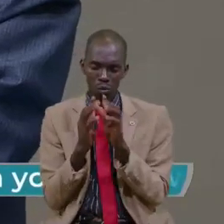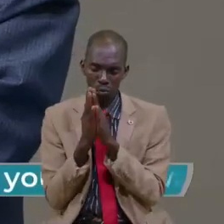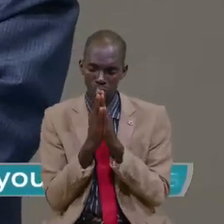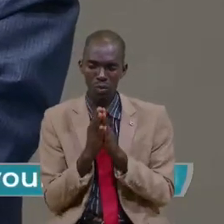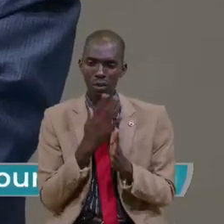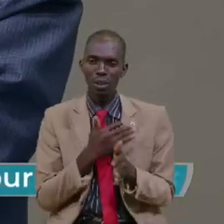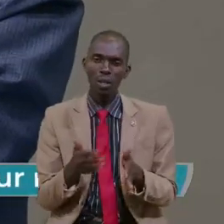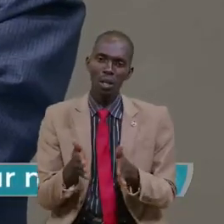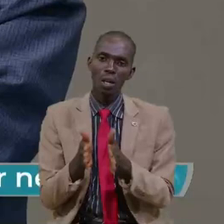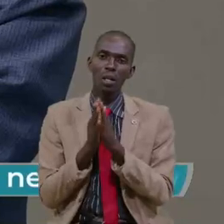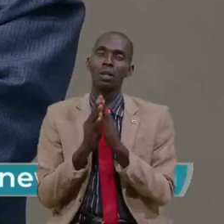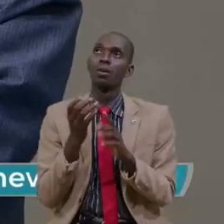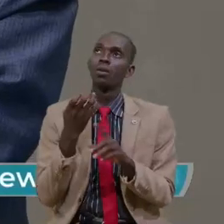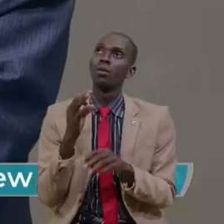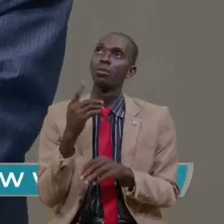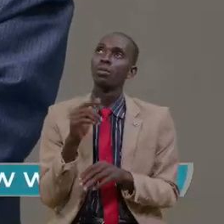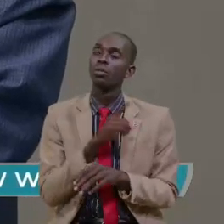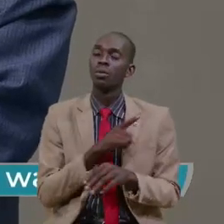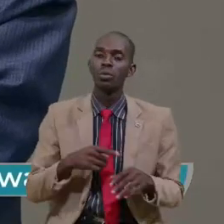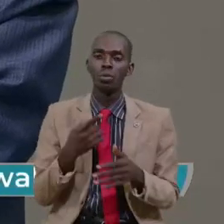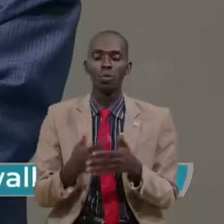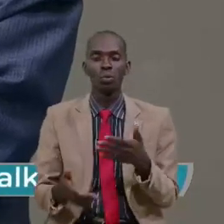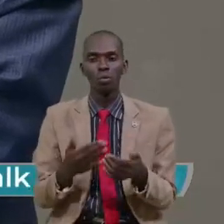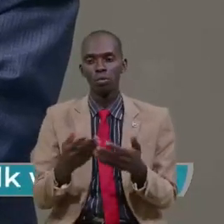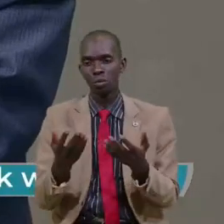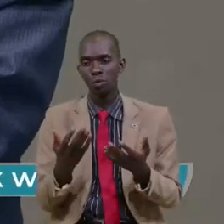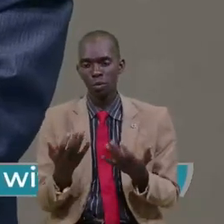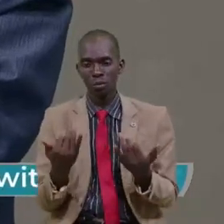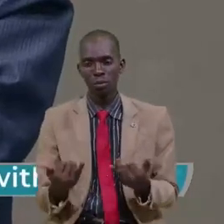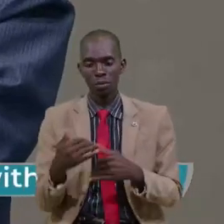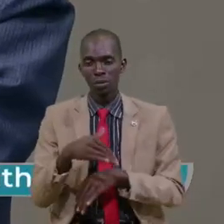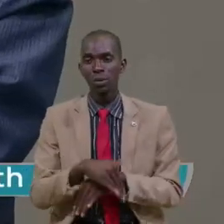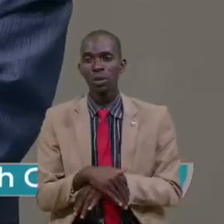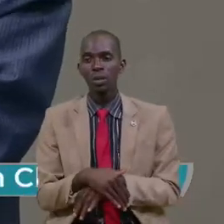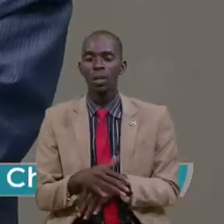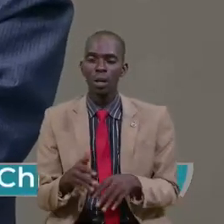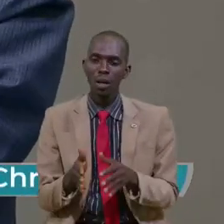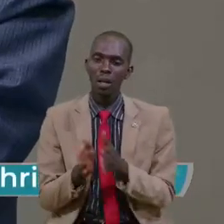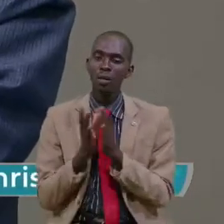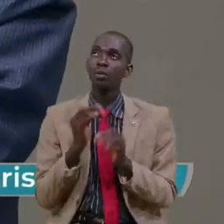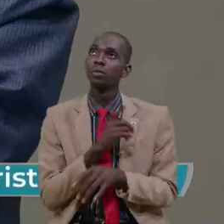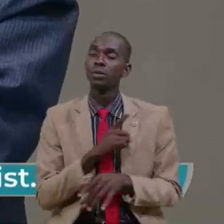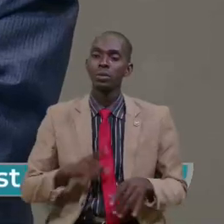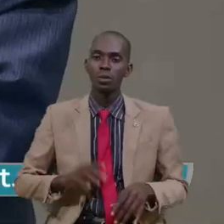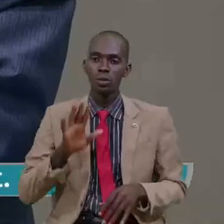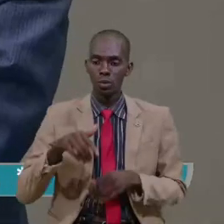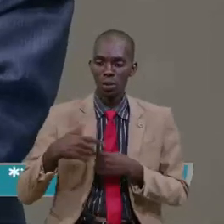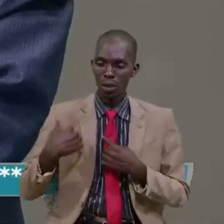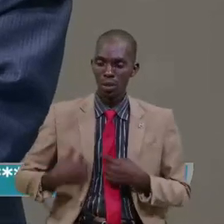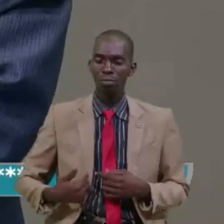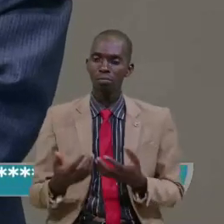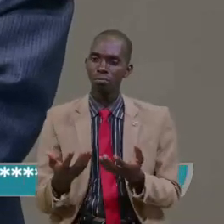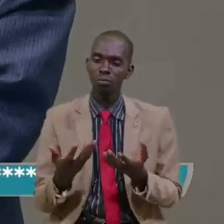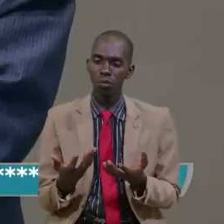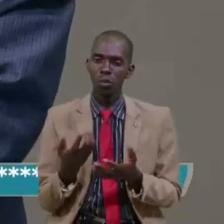Commencez à prier. Et vous autres aussi, commencez à prier. Le désir de votre cœur, exprimez-le